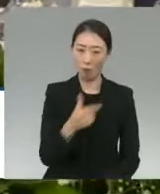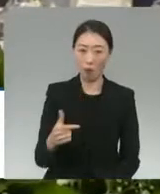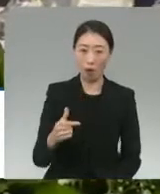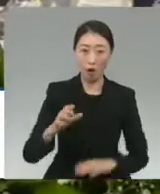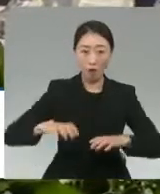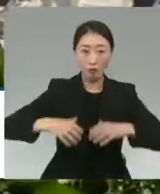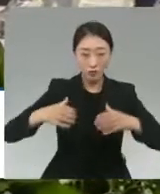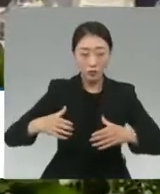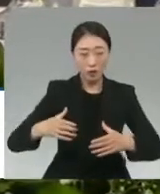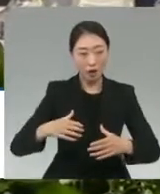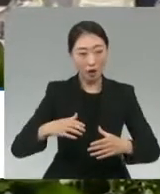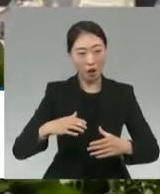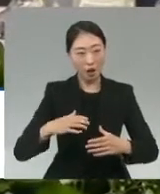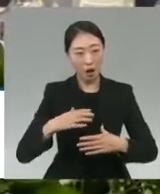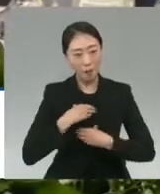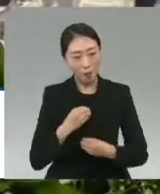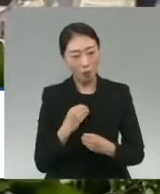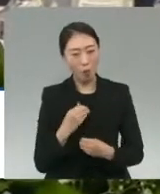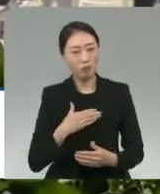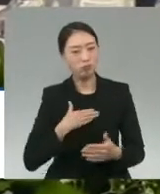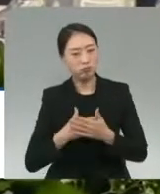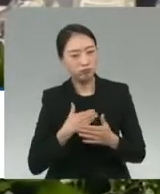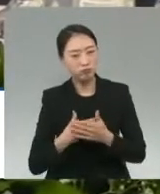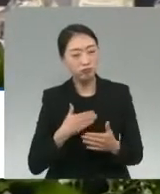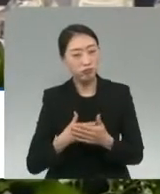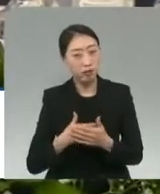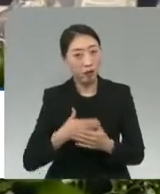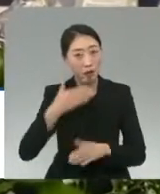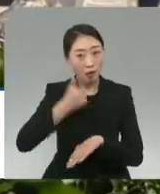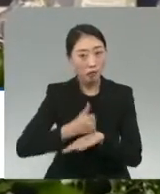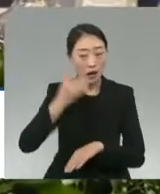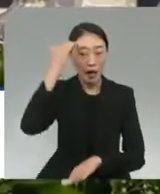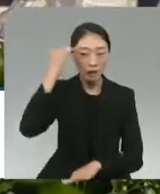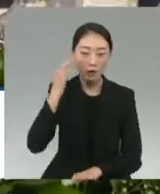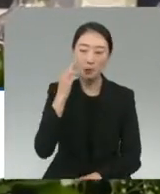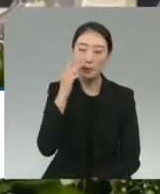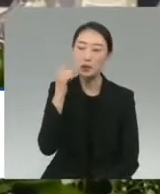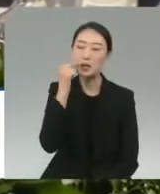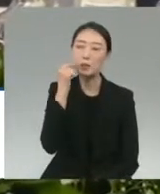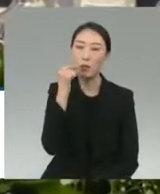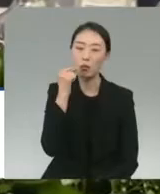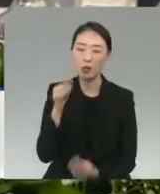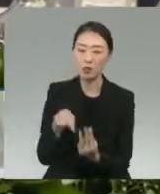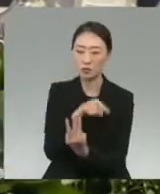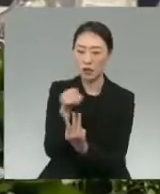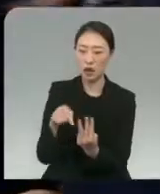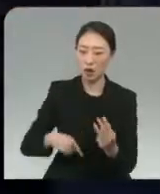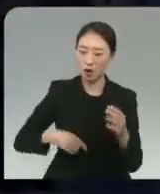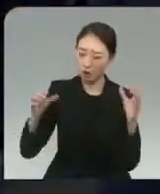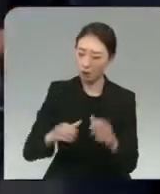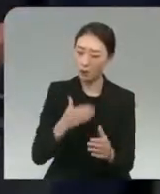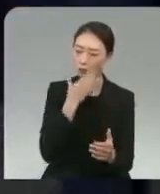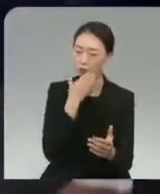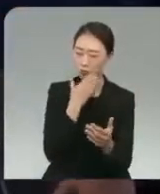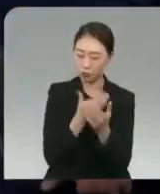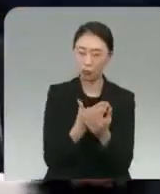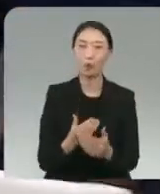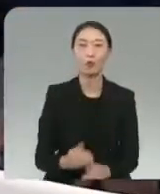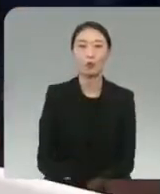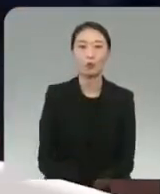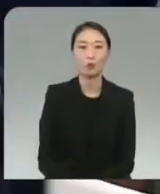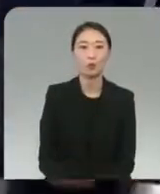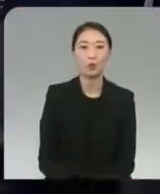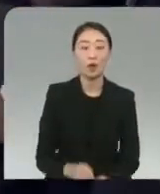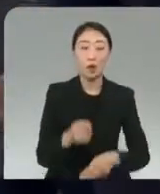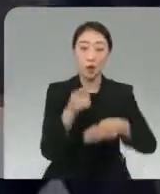отметил что сотрудничество между тремя странами становится все более важным перед лицом растущих ядерных